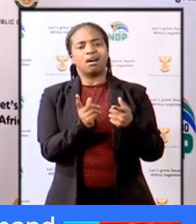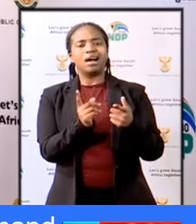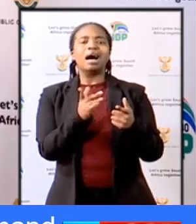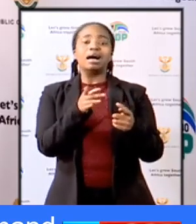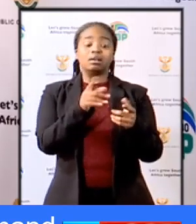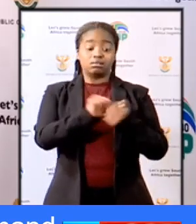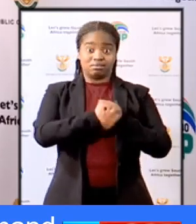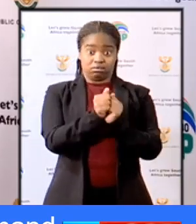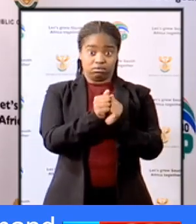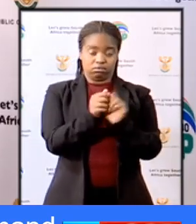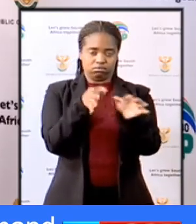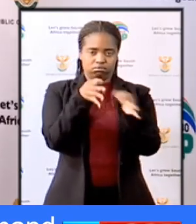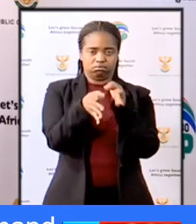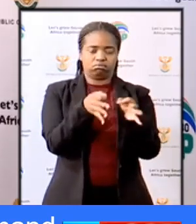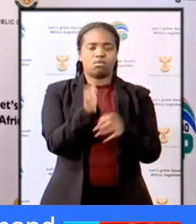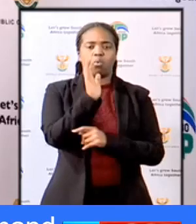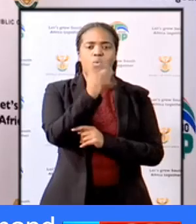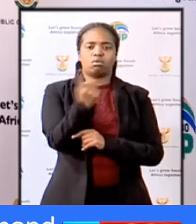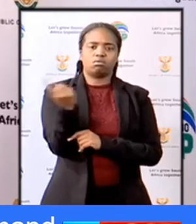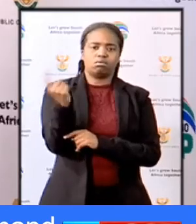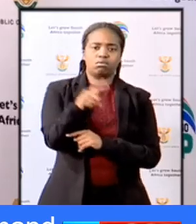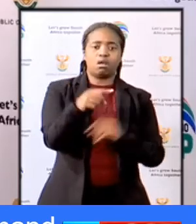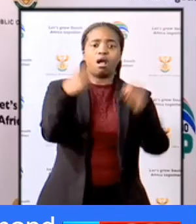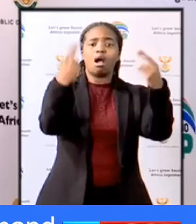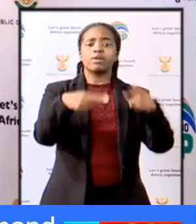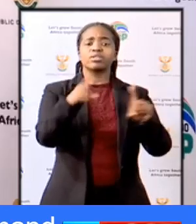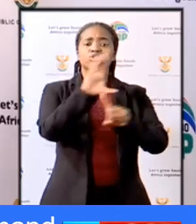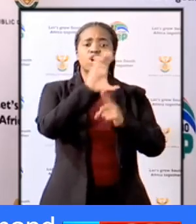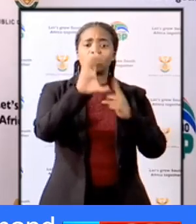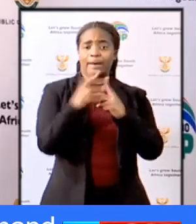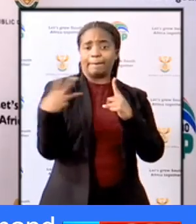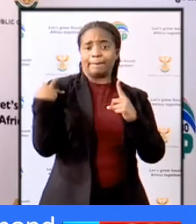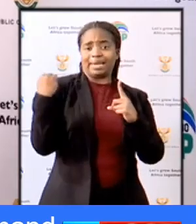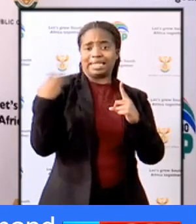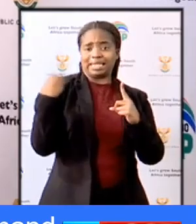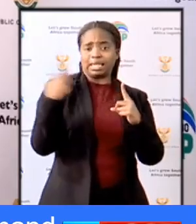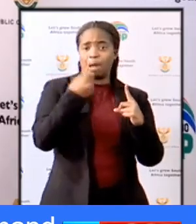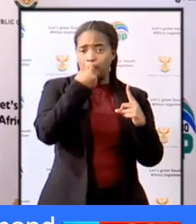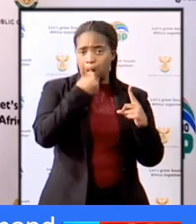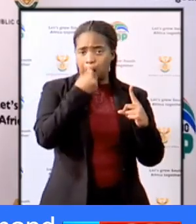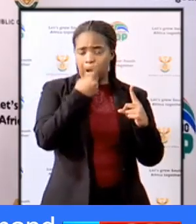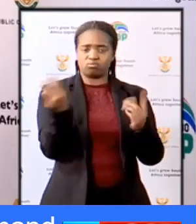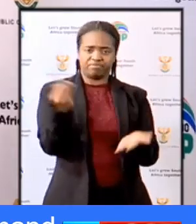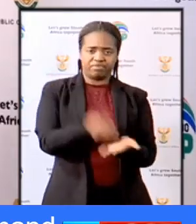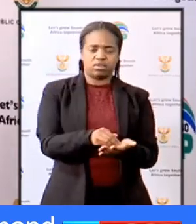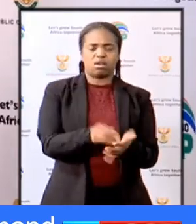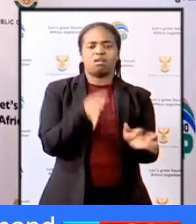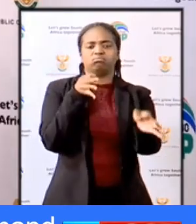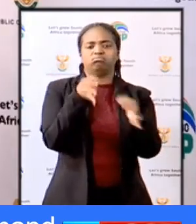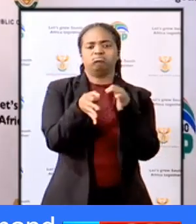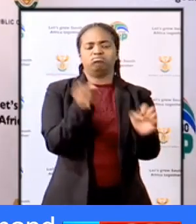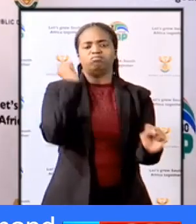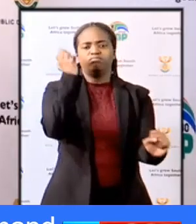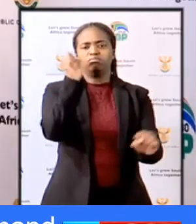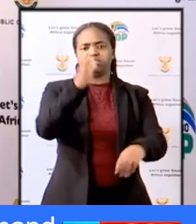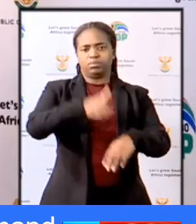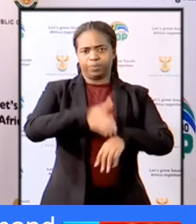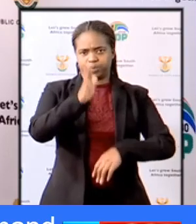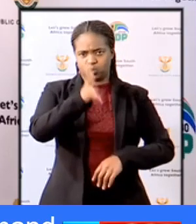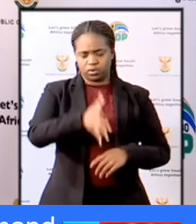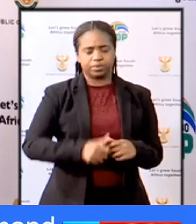Ungqongqoshe wezemidlalo nezamasiko naye uzobalula kakhulu ngalokho. Enye